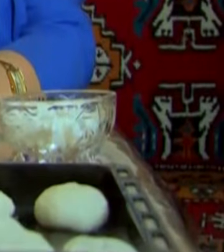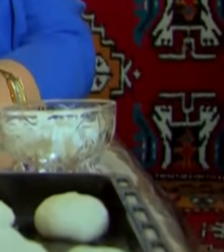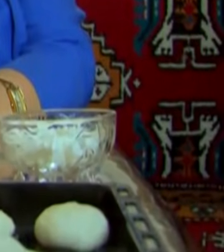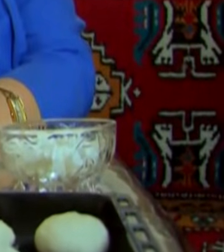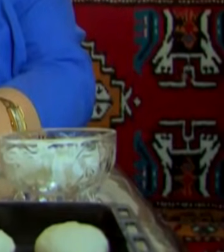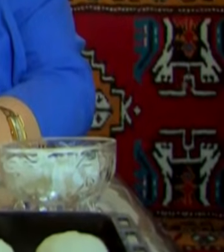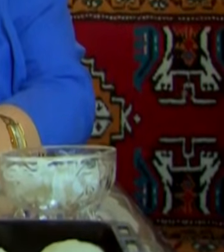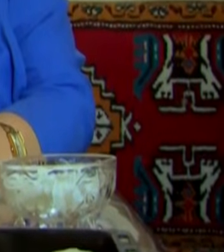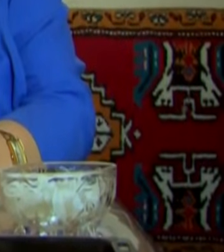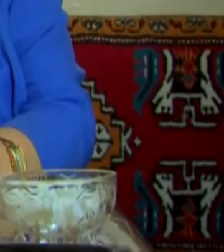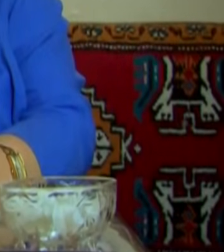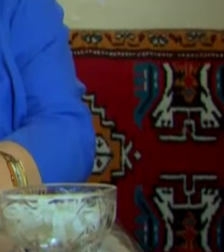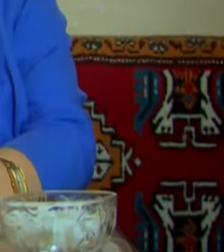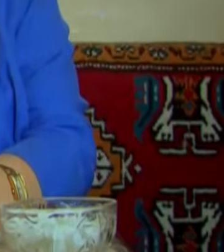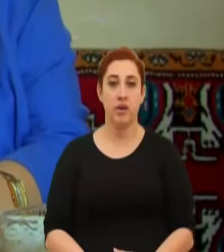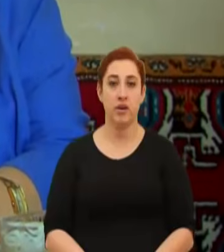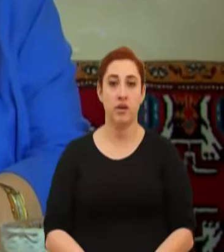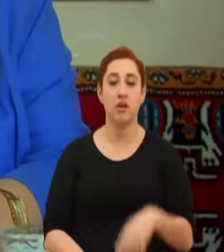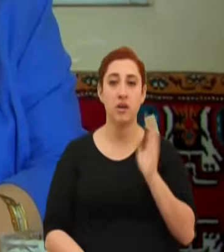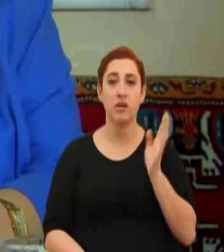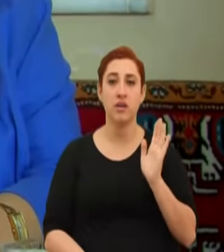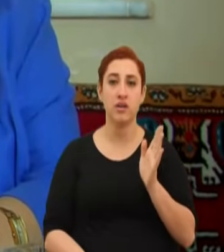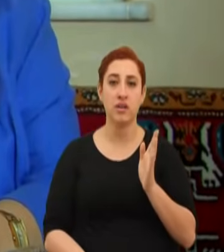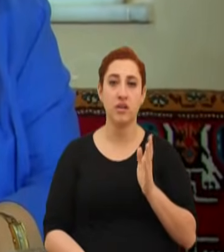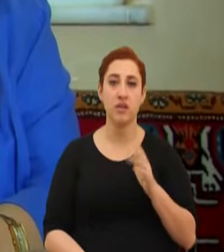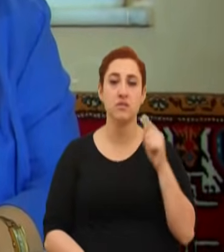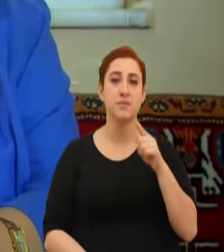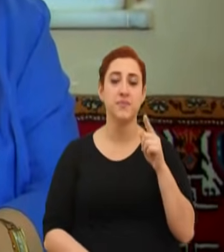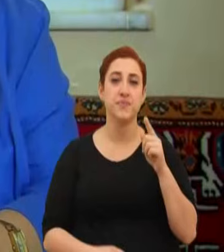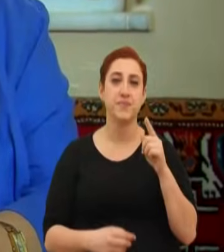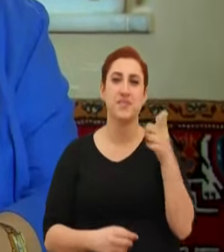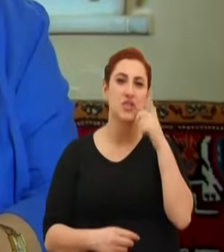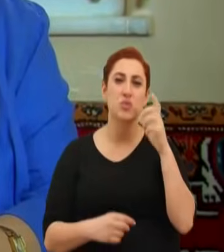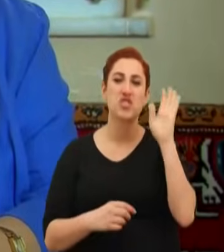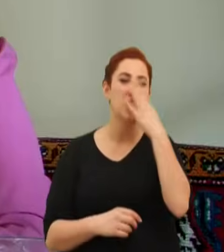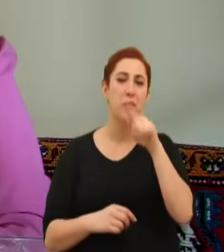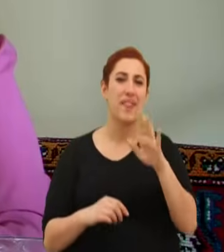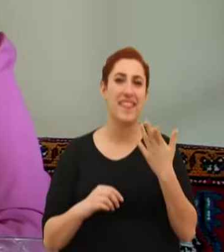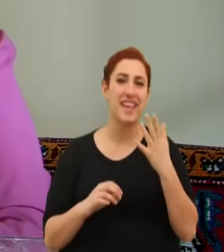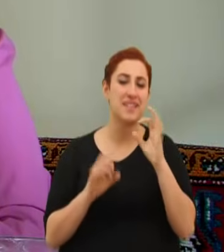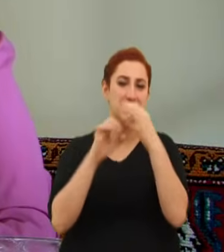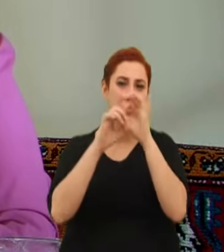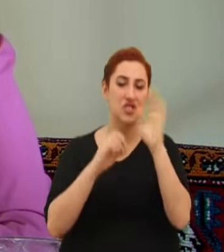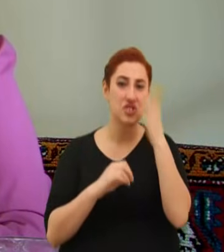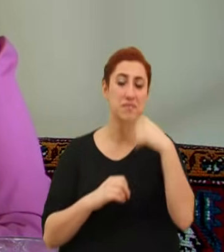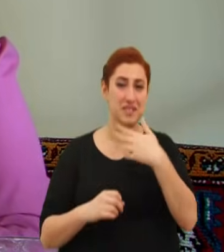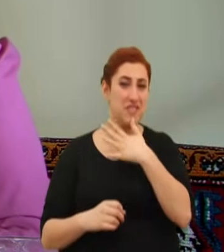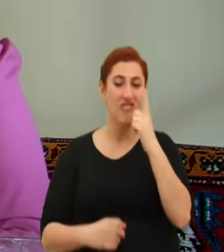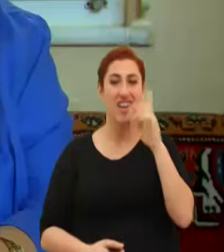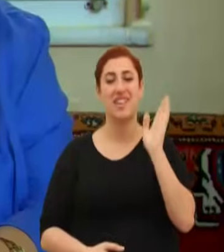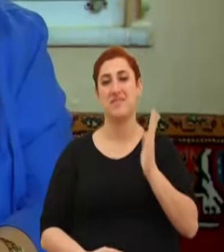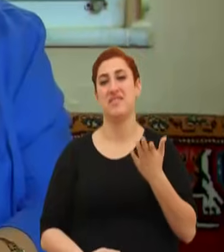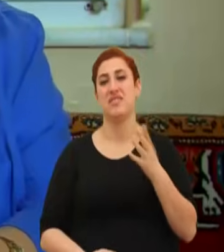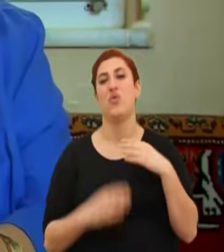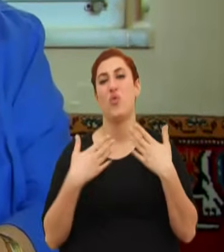Fatma Mahmut'un yarım bıraktığı bulmacayı çözüyor. Ay mikroskop çağı neydi bu kanka? Biliyordum ben bunu ya. Hem gayet iyi biliyordum ya. Aman